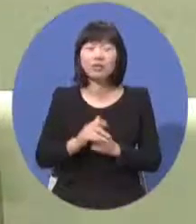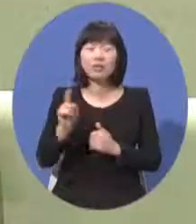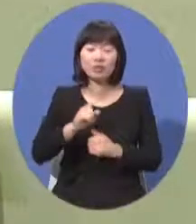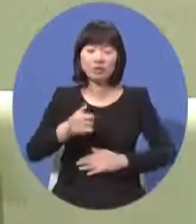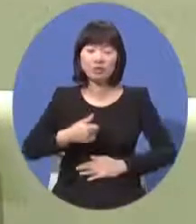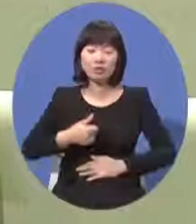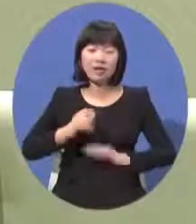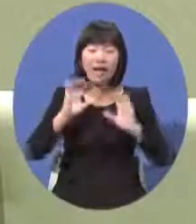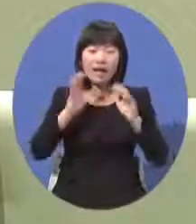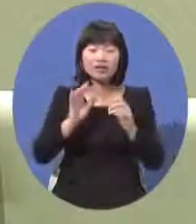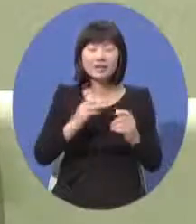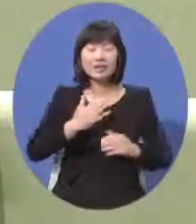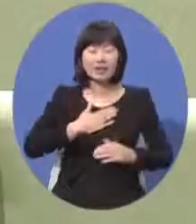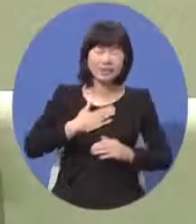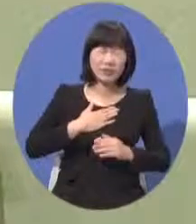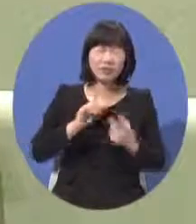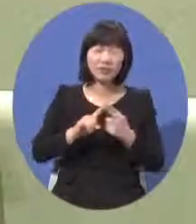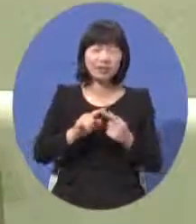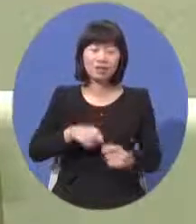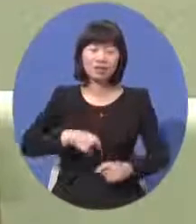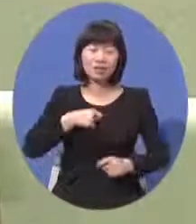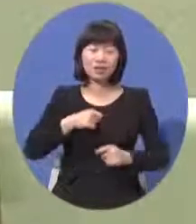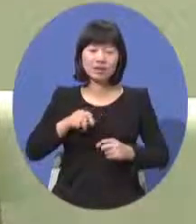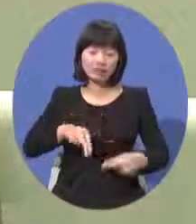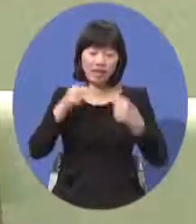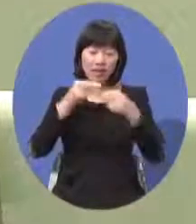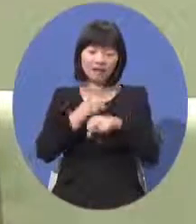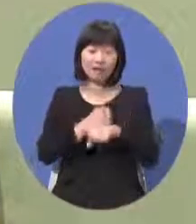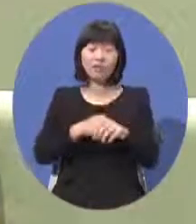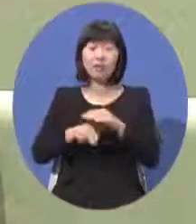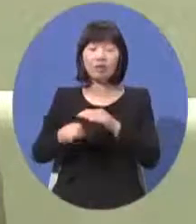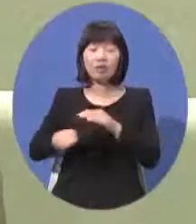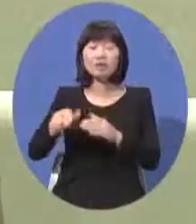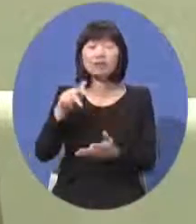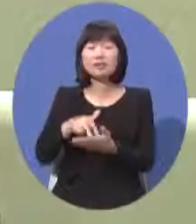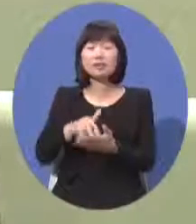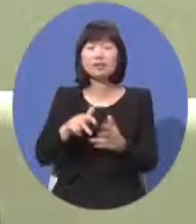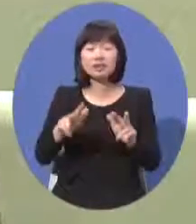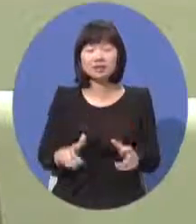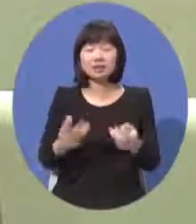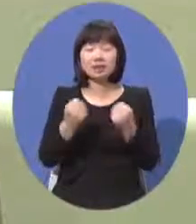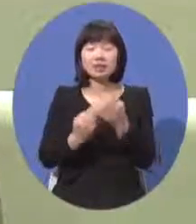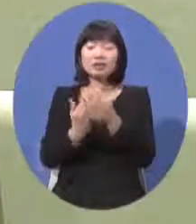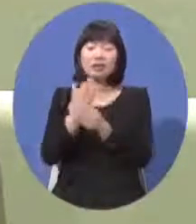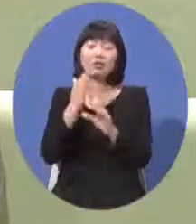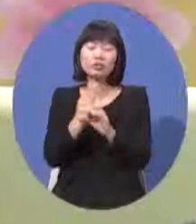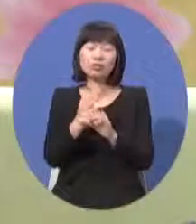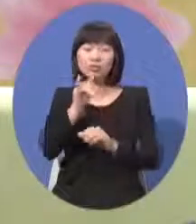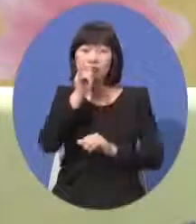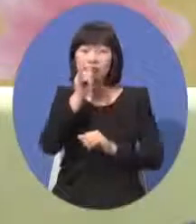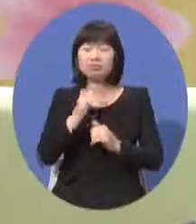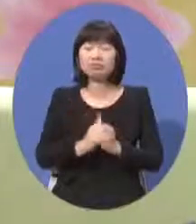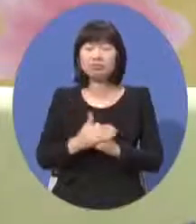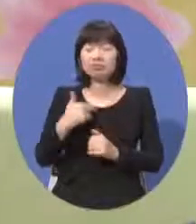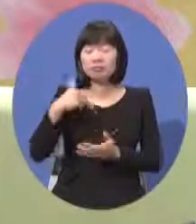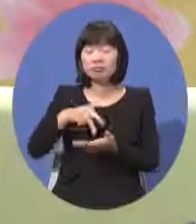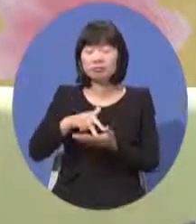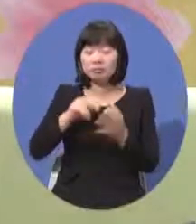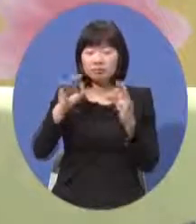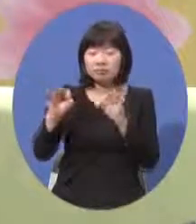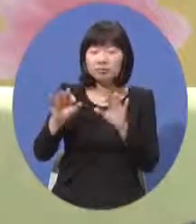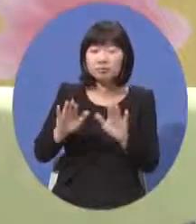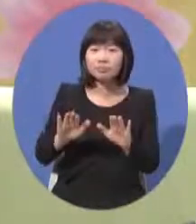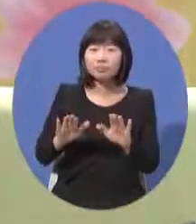아이가 감정을 직면하는 거를 굉장히 회피하는 경향이 우리한테 굉장히 많이 있거든요. 그래서 저 같은 경우도 아이가